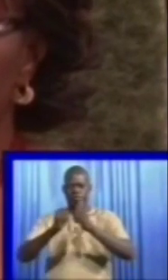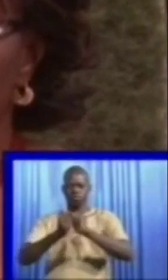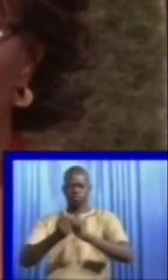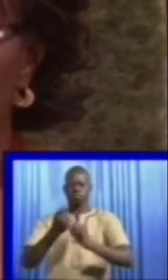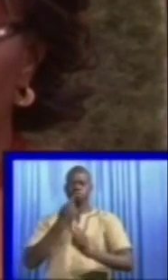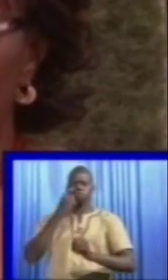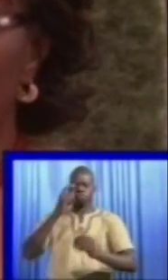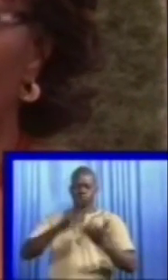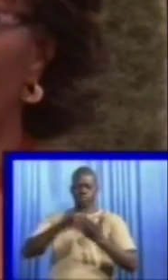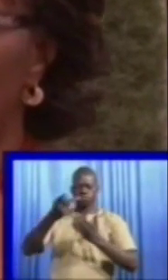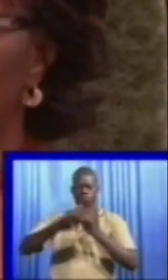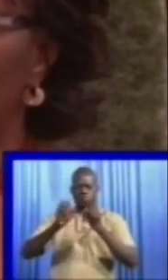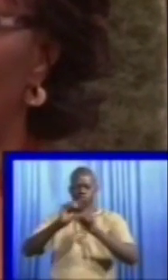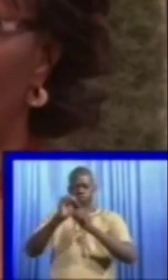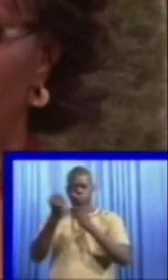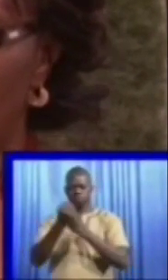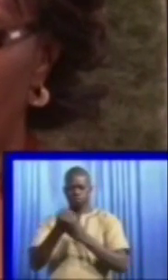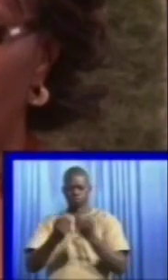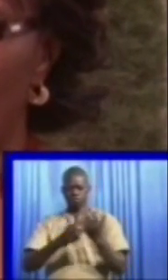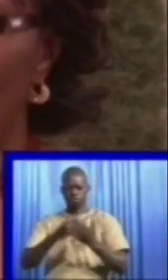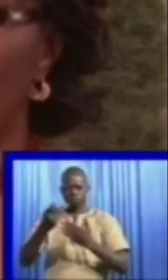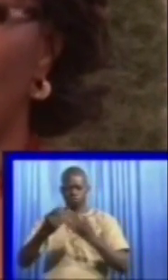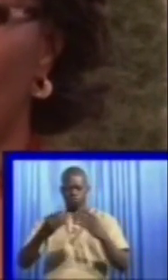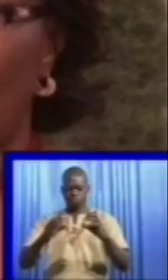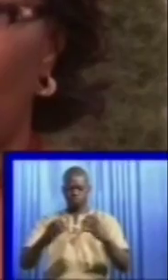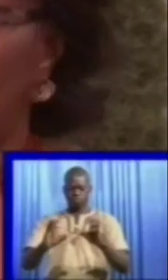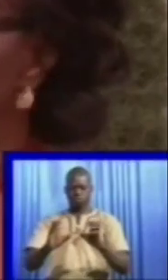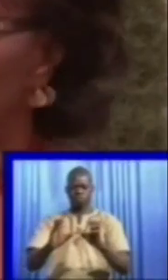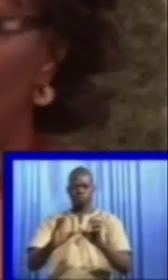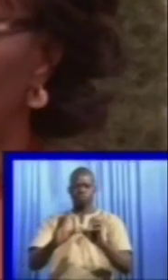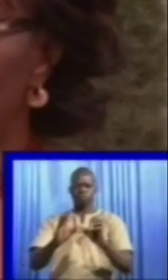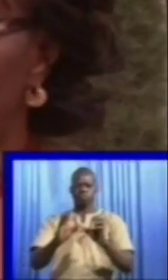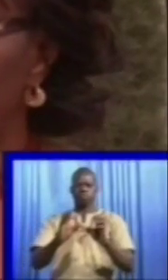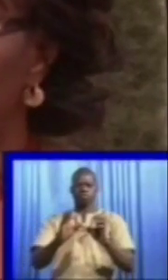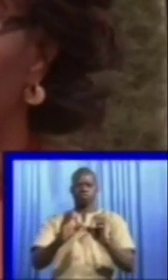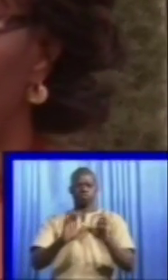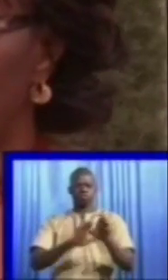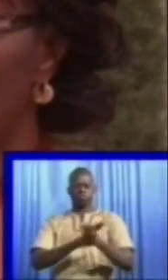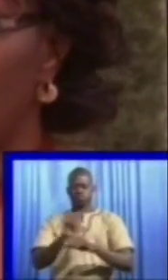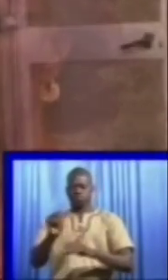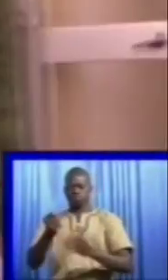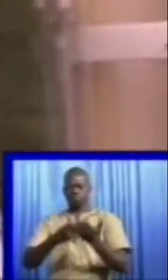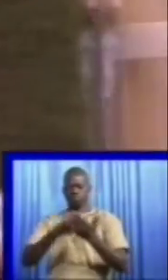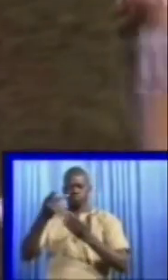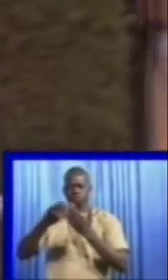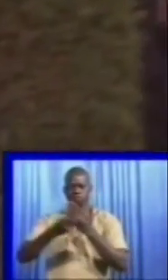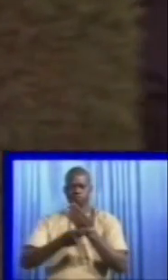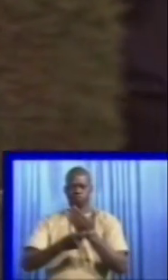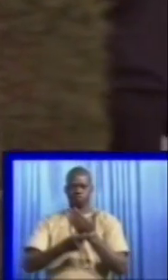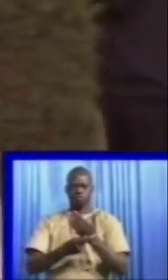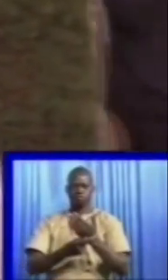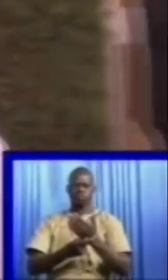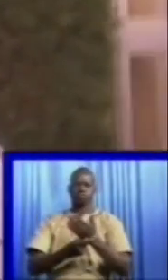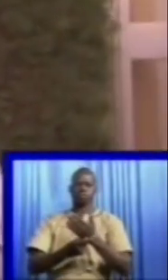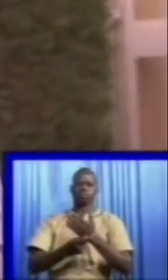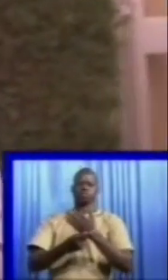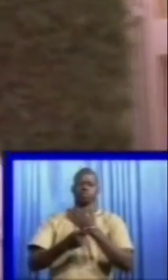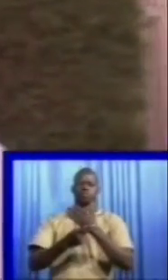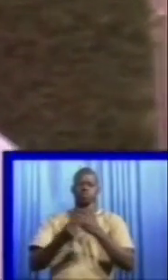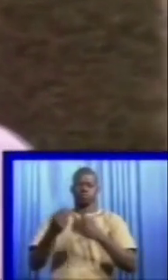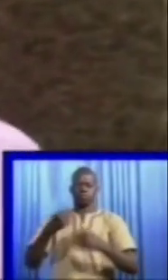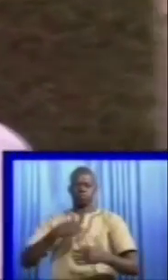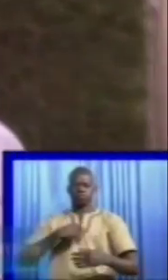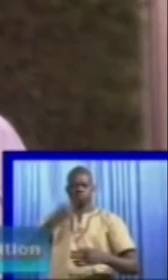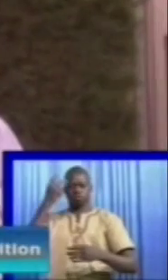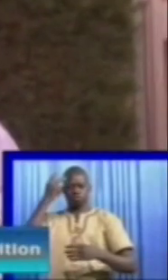soit au plan social, que ce soit au plan commercial ou que ce soit sur d'autres plans. L'opposition pense